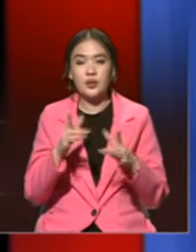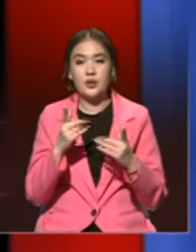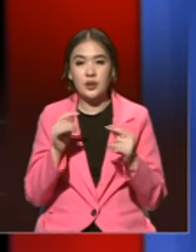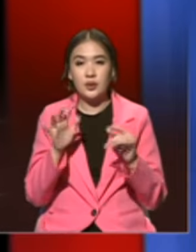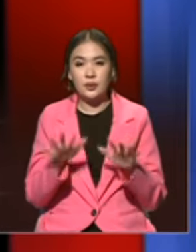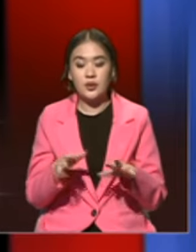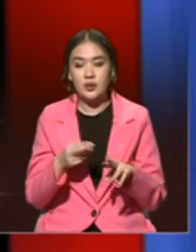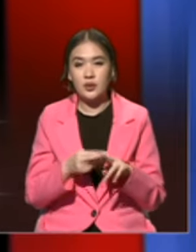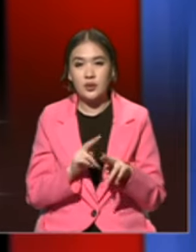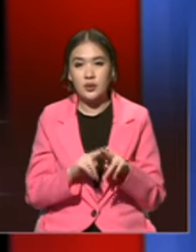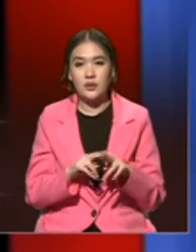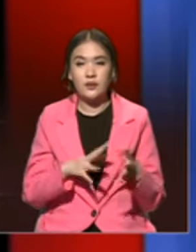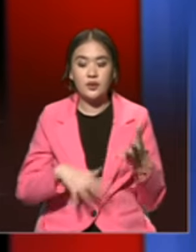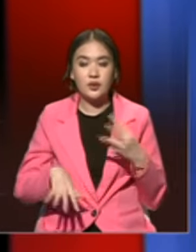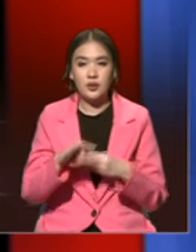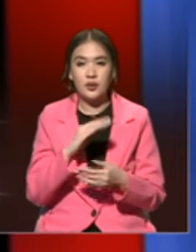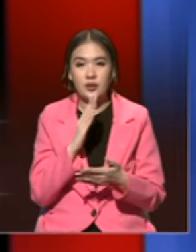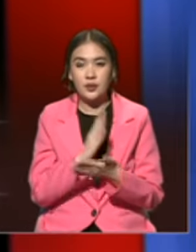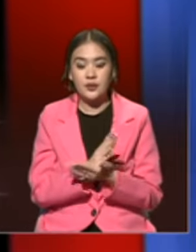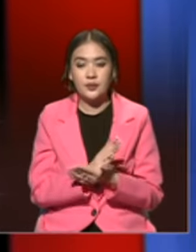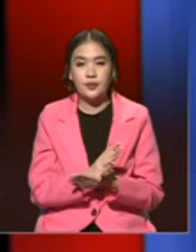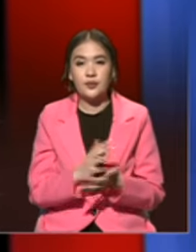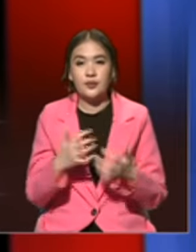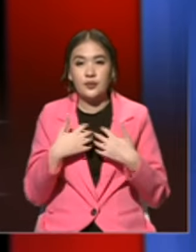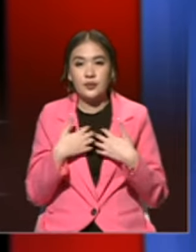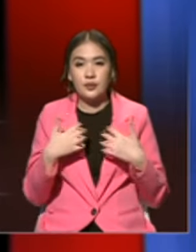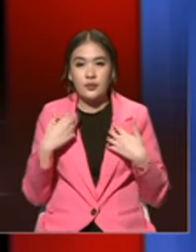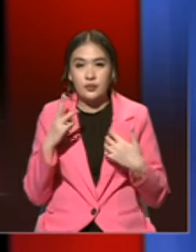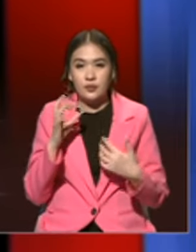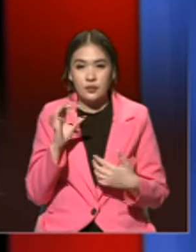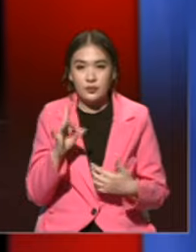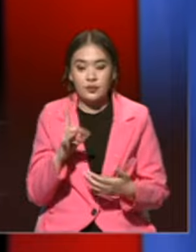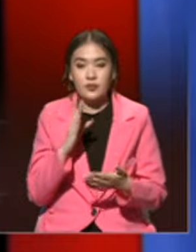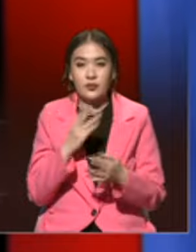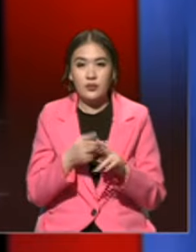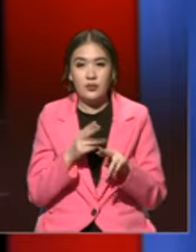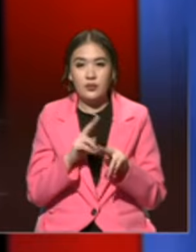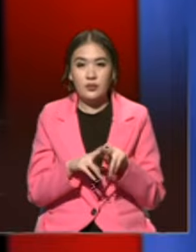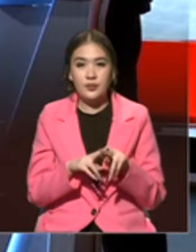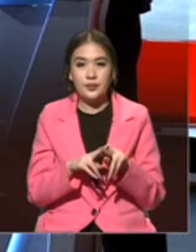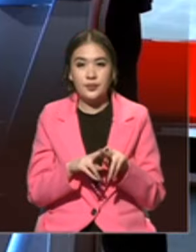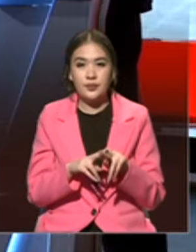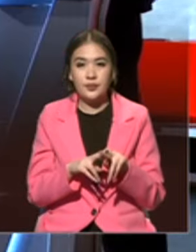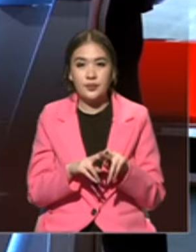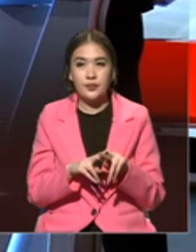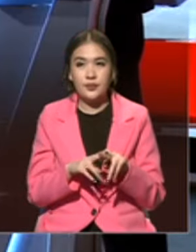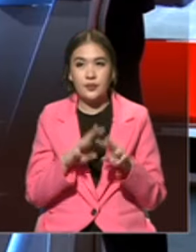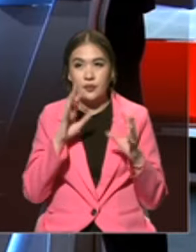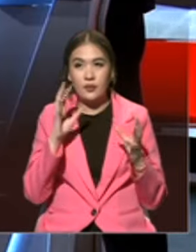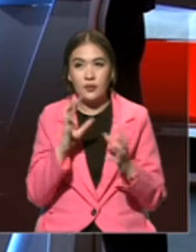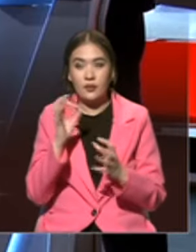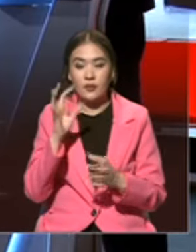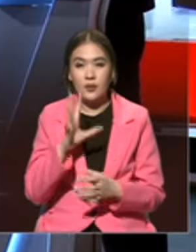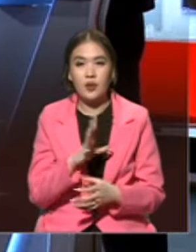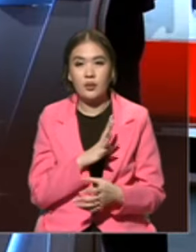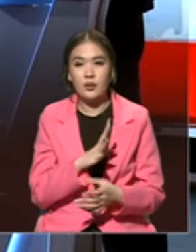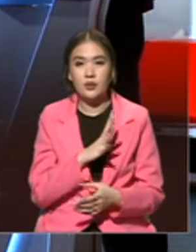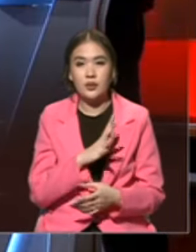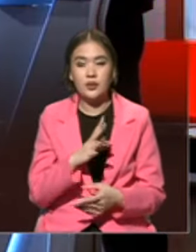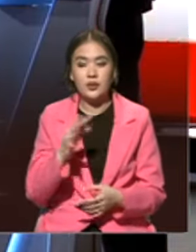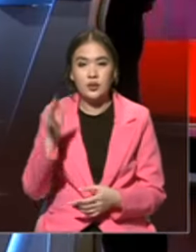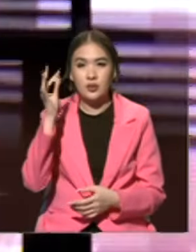аймақтарға бару. Малдың қорымы деп атыр ғой. Малдың қорымы енді жасақталды. Мен есімде где-то